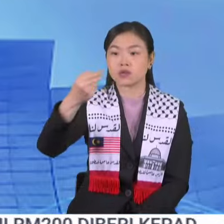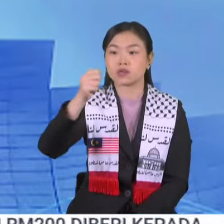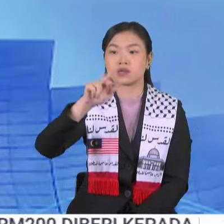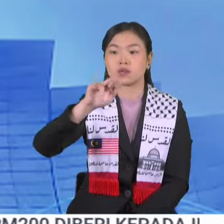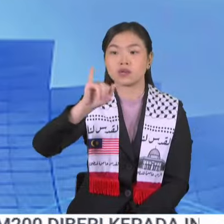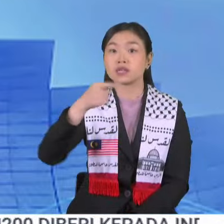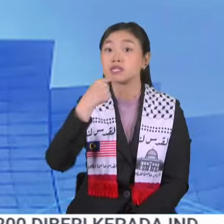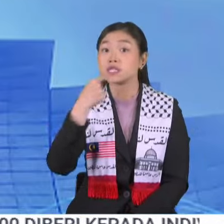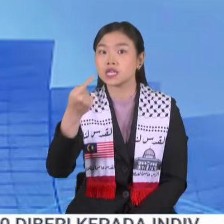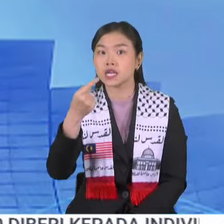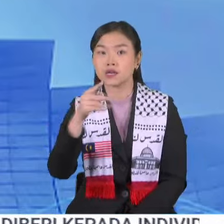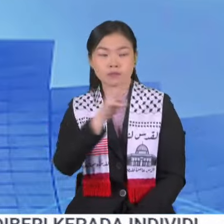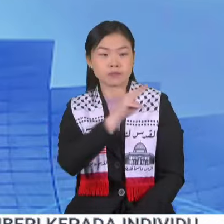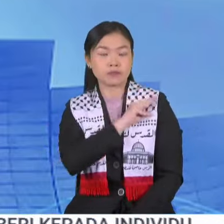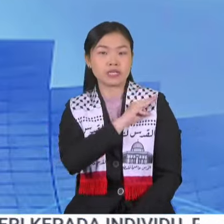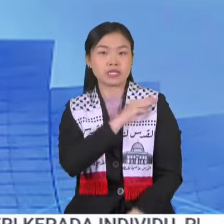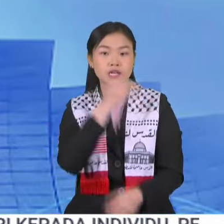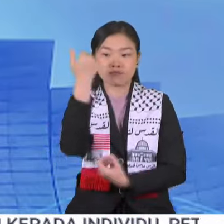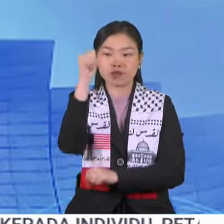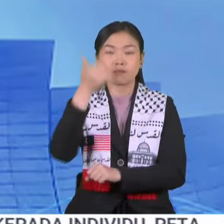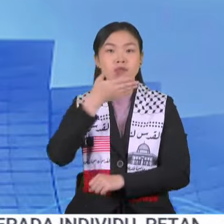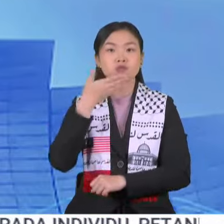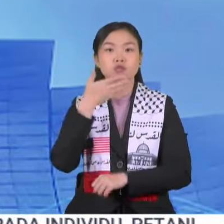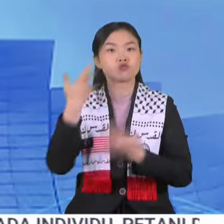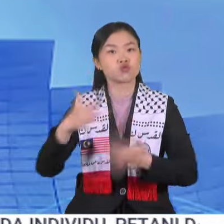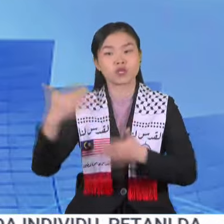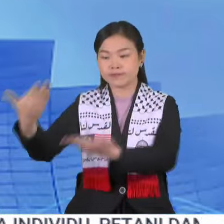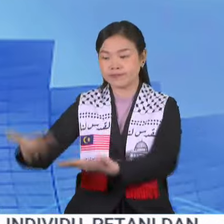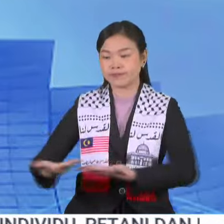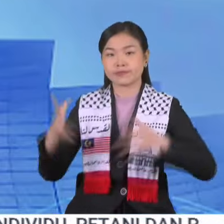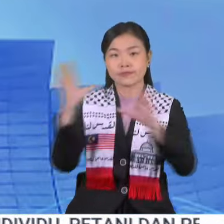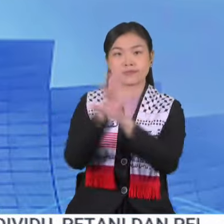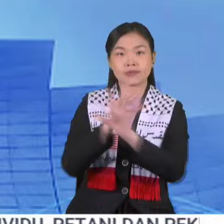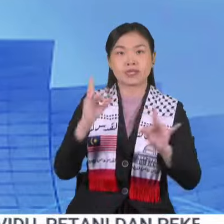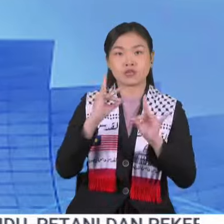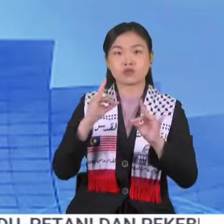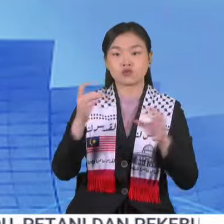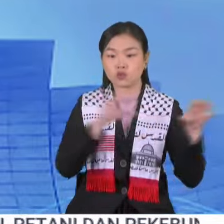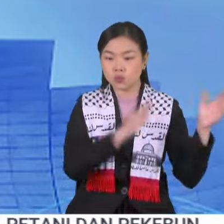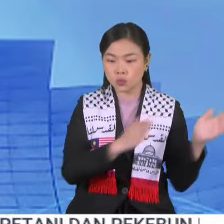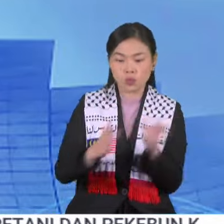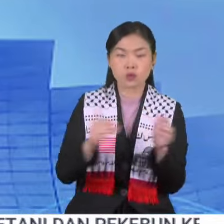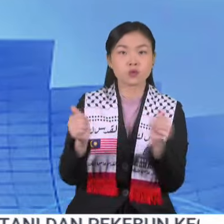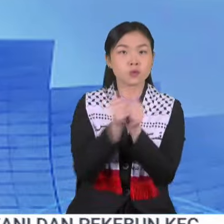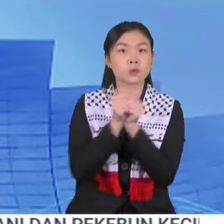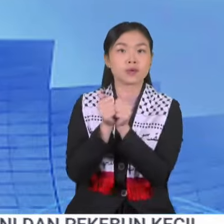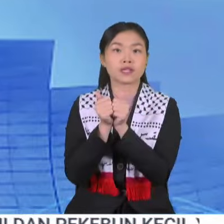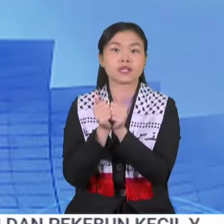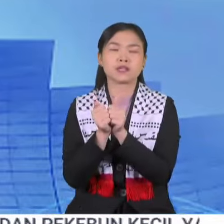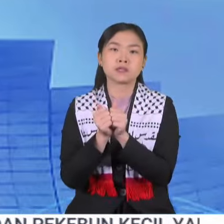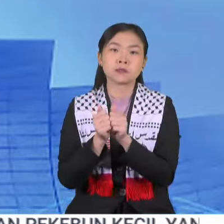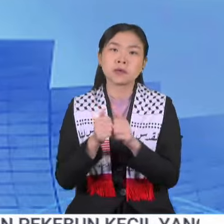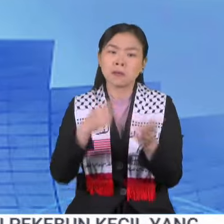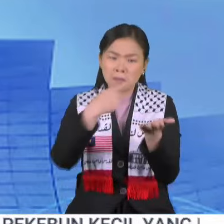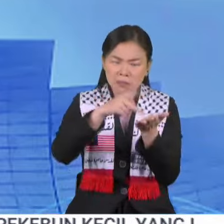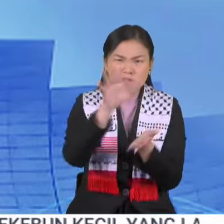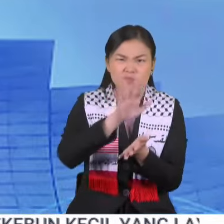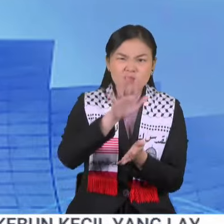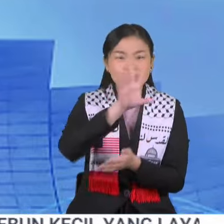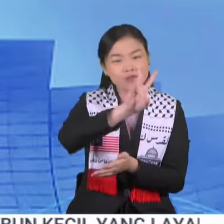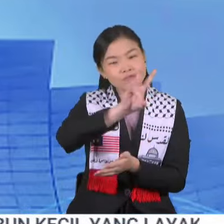Openg berkata, Kementerian Belia dan Sukan telah menjemput Sarawak sebagai penganjur bersama sukan itu yang melibatkan anggaran kos